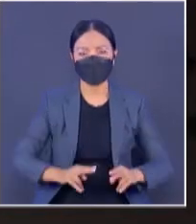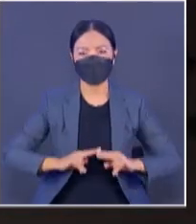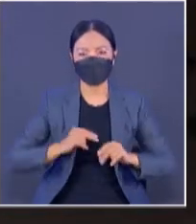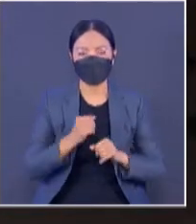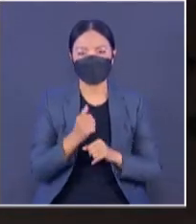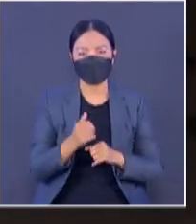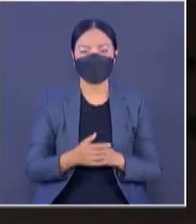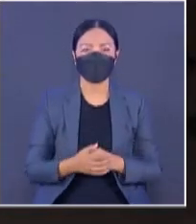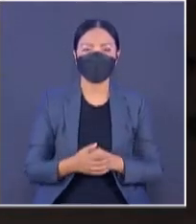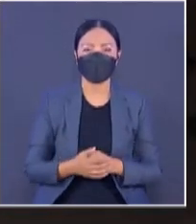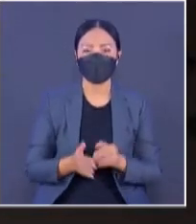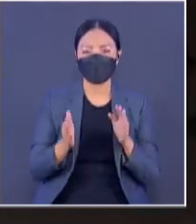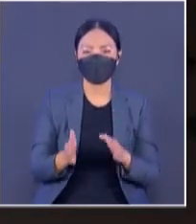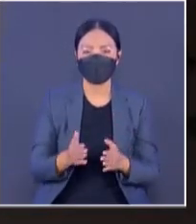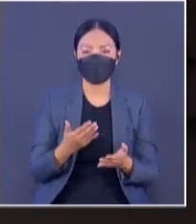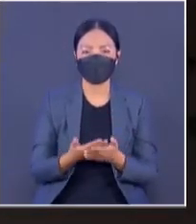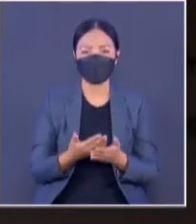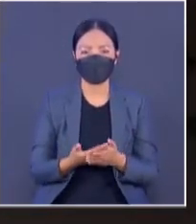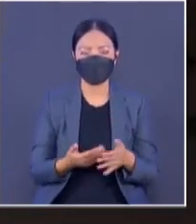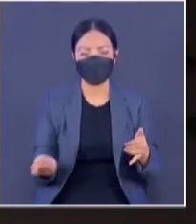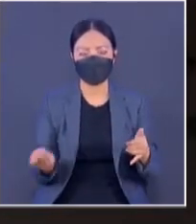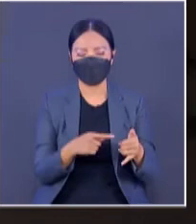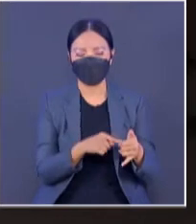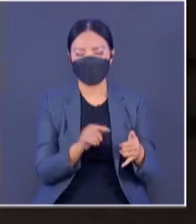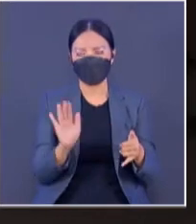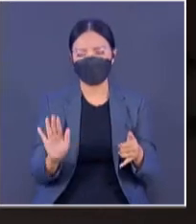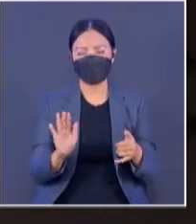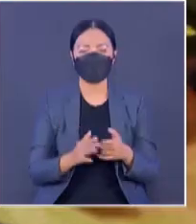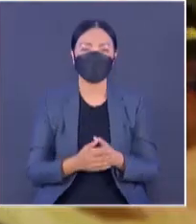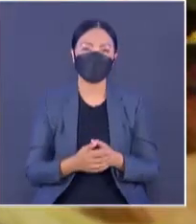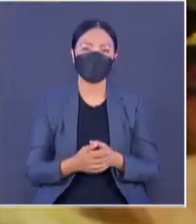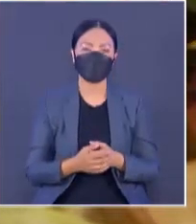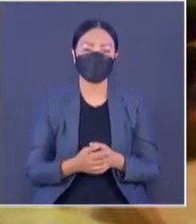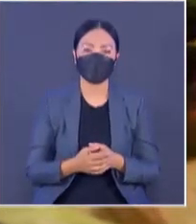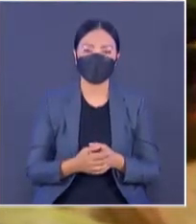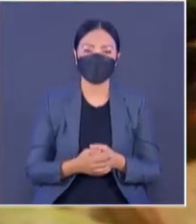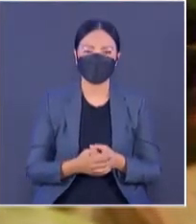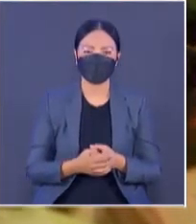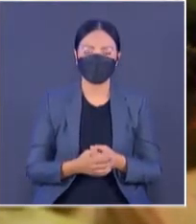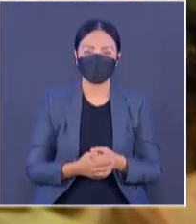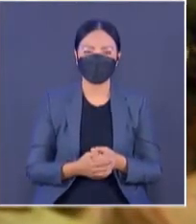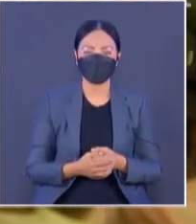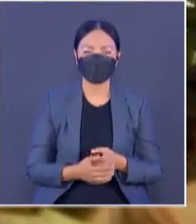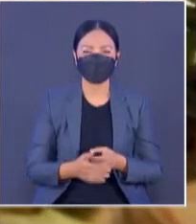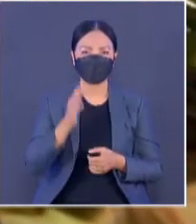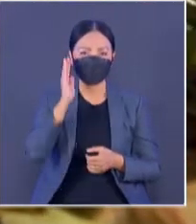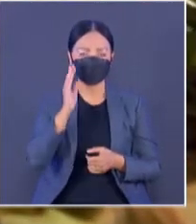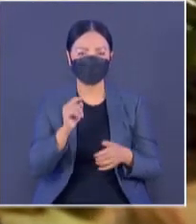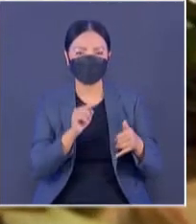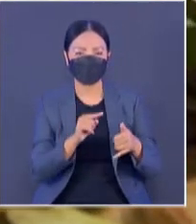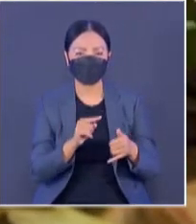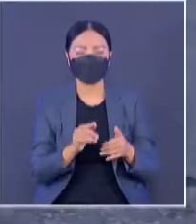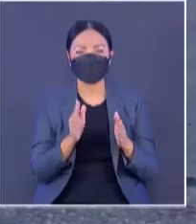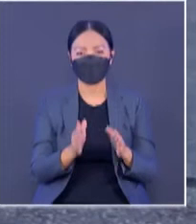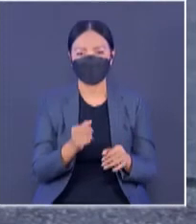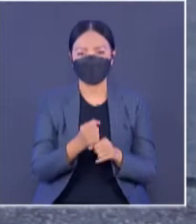ไม่มีการให้คน ไม่มีการให้เงินพนักงานใดๆทั้งสิ้นนะครับ นายกันทชาติบอกว่าชายในภาพจากกล้องวงจรปิดเป็นพ